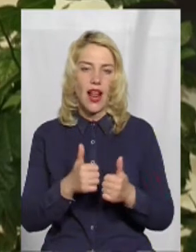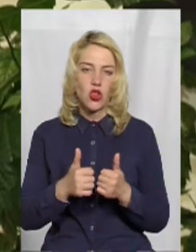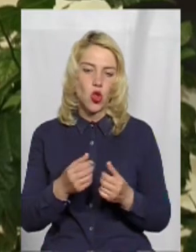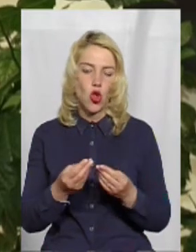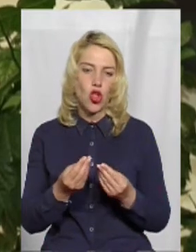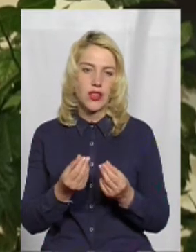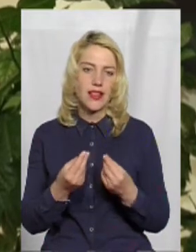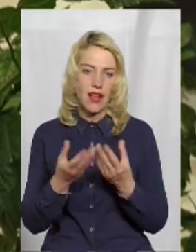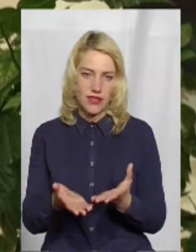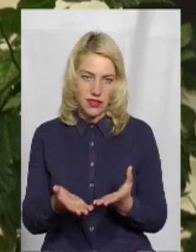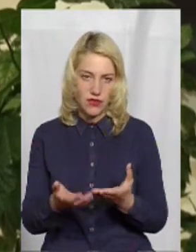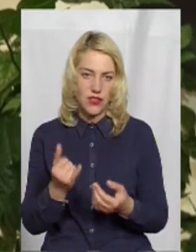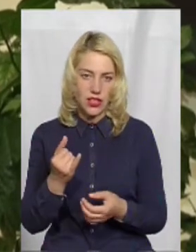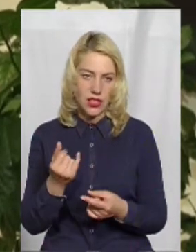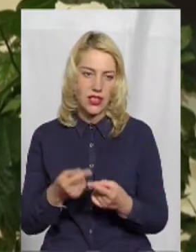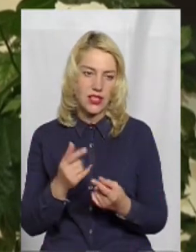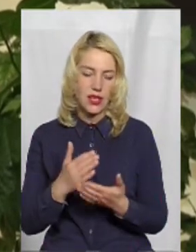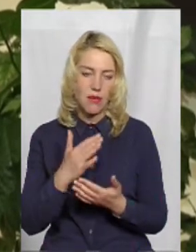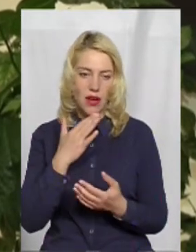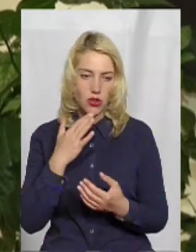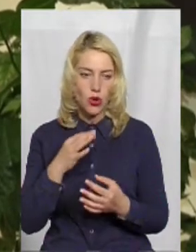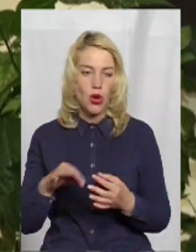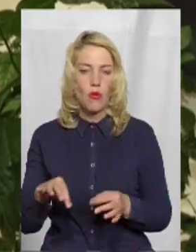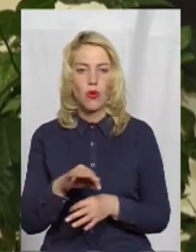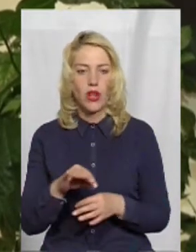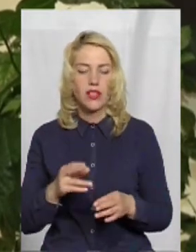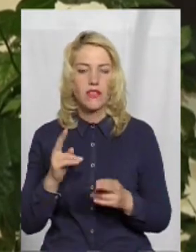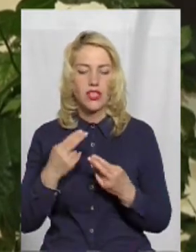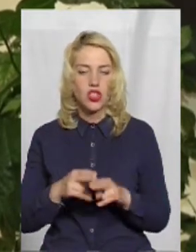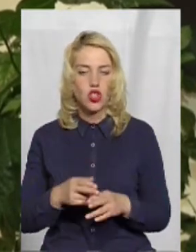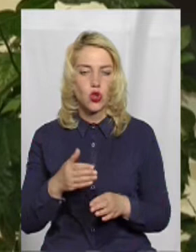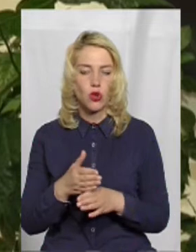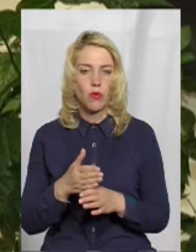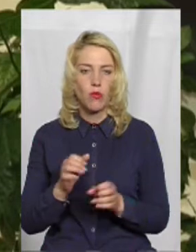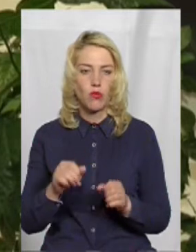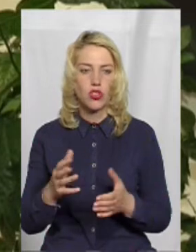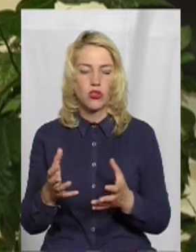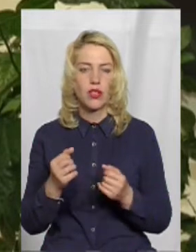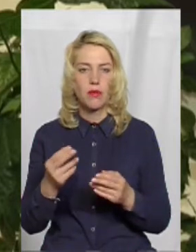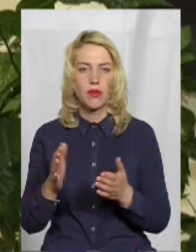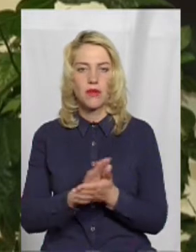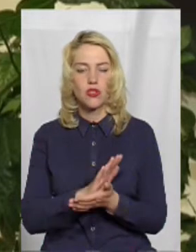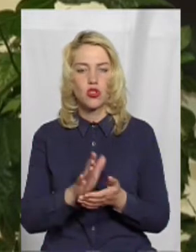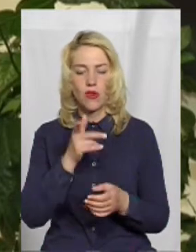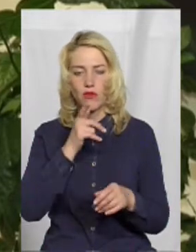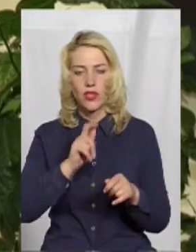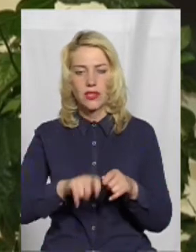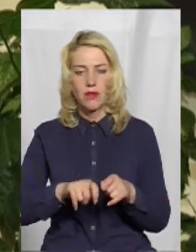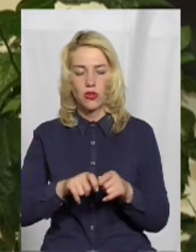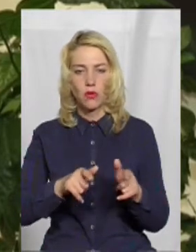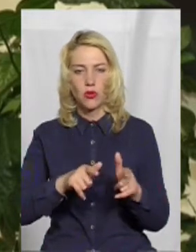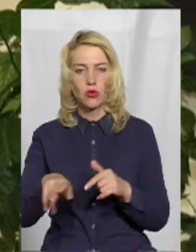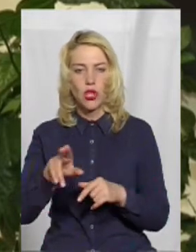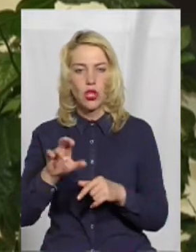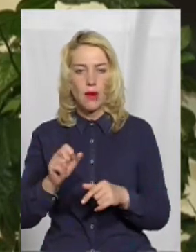є чимало проєктів технічної допомоги, де можна отримати безкоштовну експертну підтримку для підготовки проєкту до